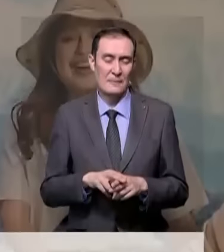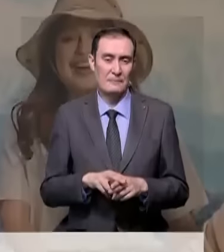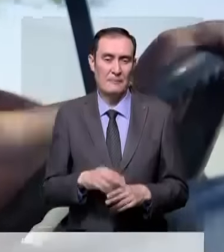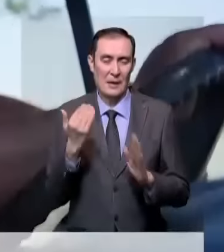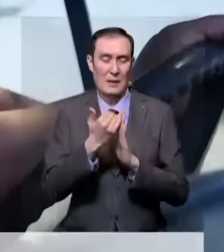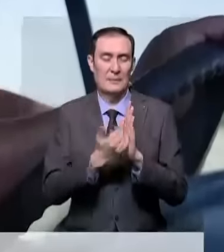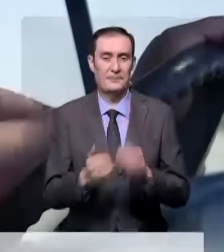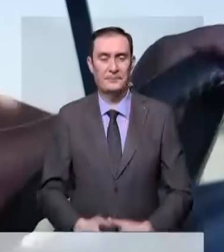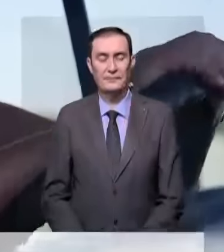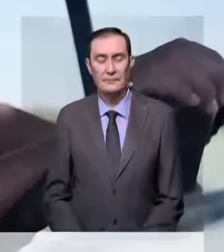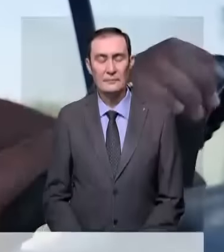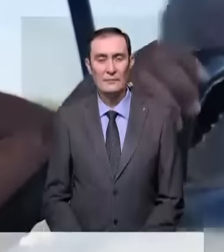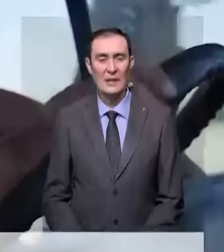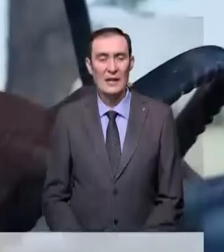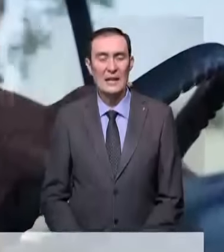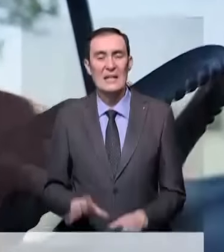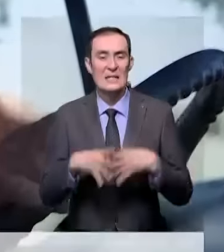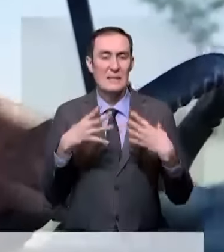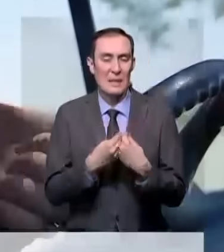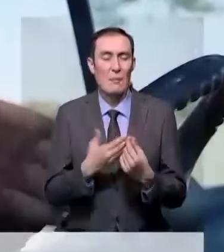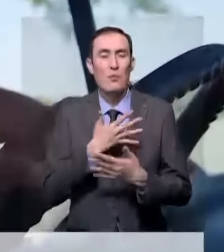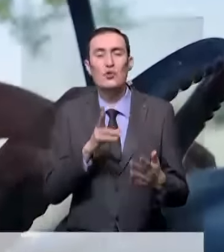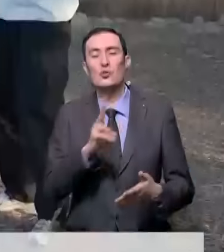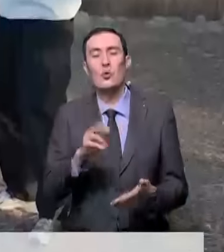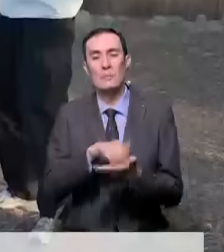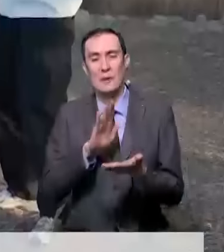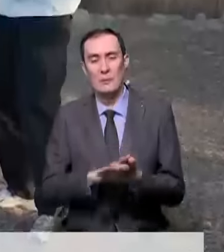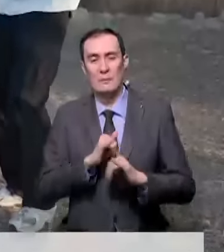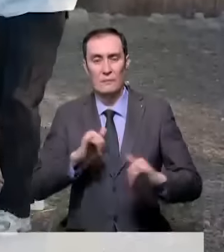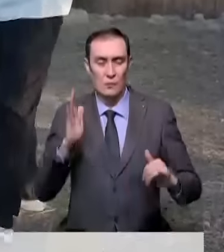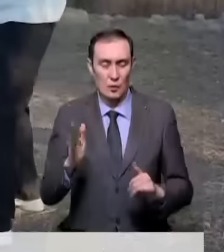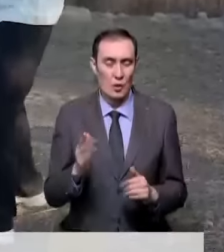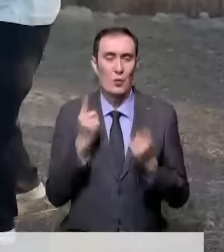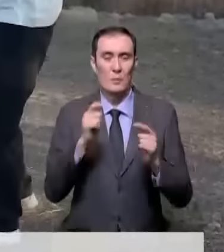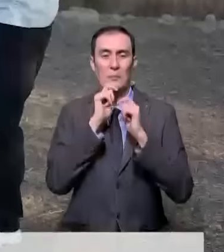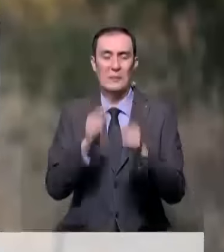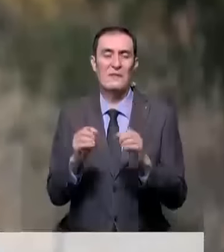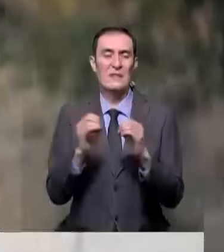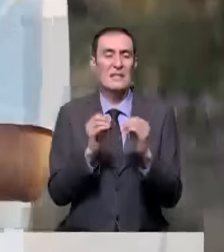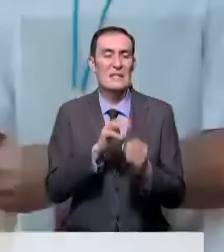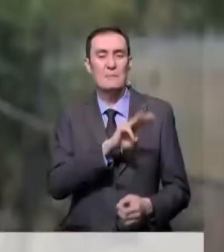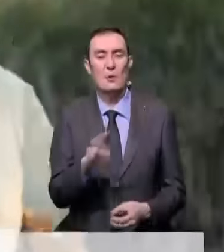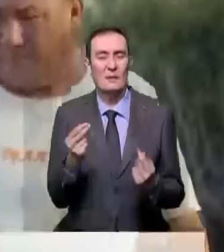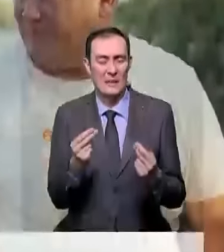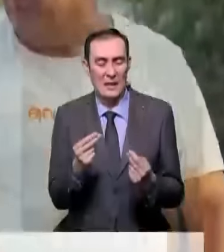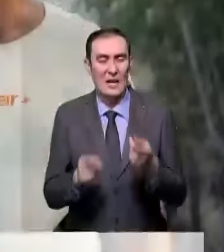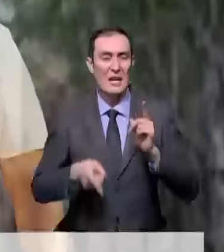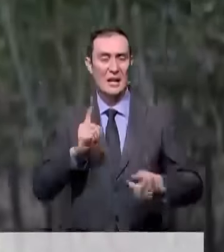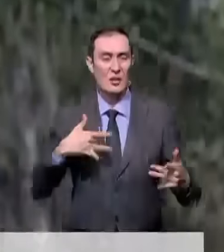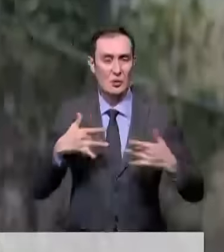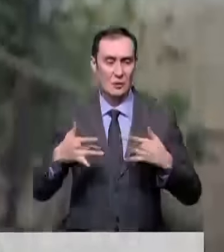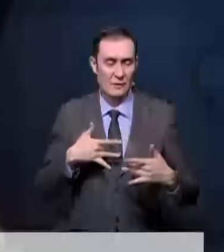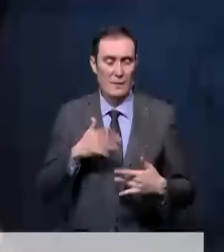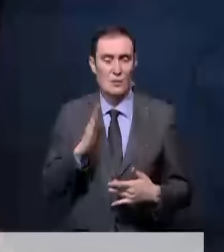местечко. В конце сезона семья, собравшая наибольшее количество приплода, получит внушительный приз в 10 миллионов тенге. Реалити-шоу «Кунар